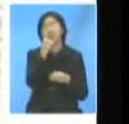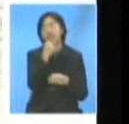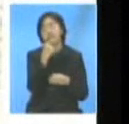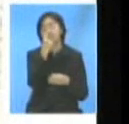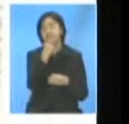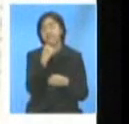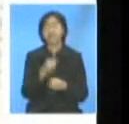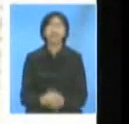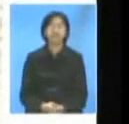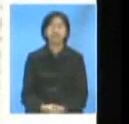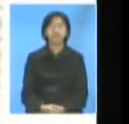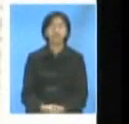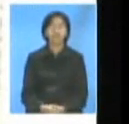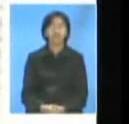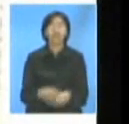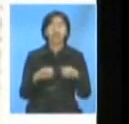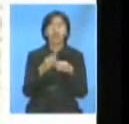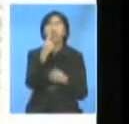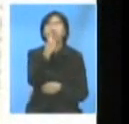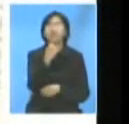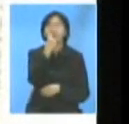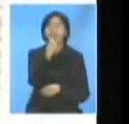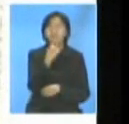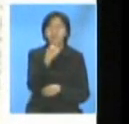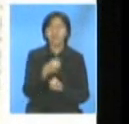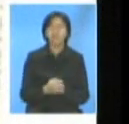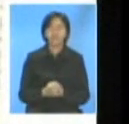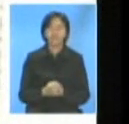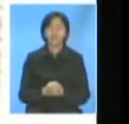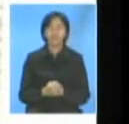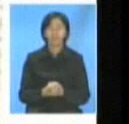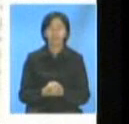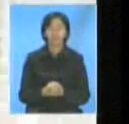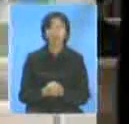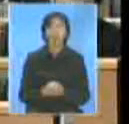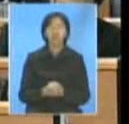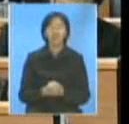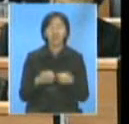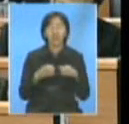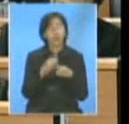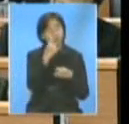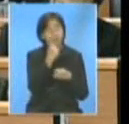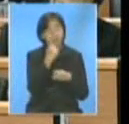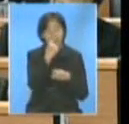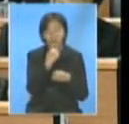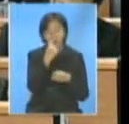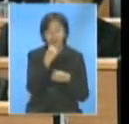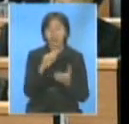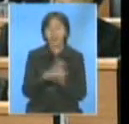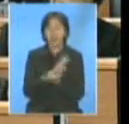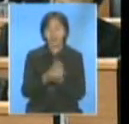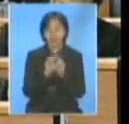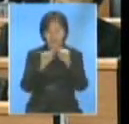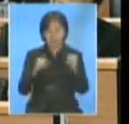านกลุ่มเสื้อแดงไปสร้างนอมินีผมขออนุญาตว่าเอกสารโฉน